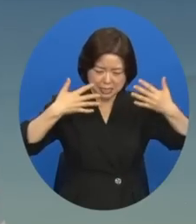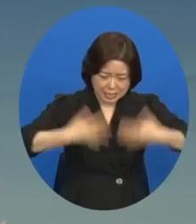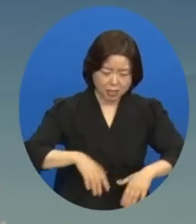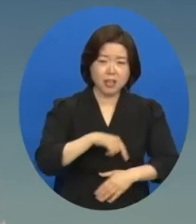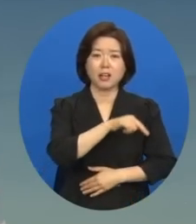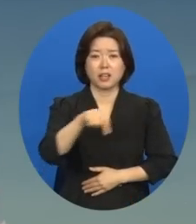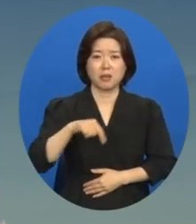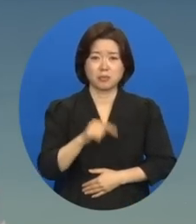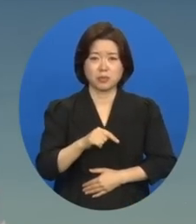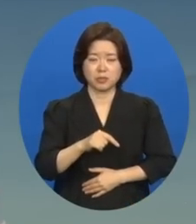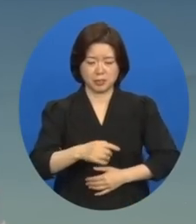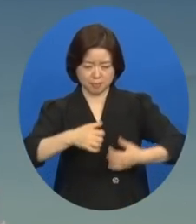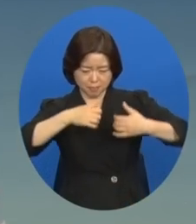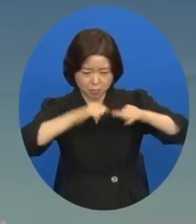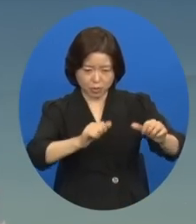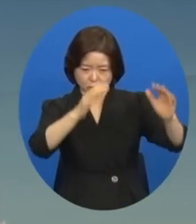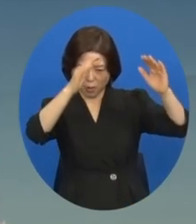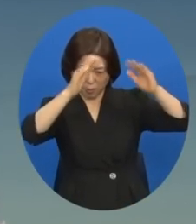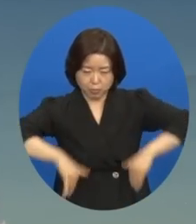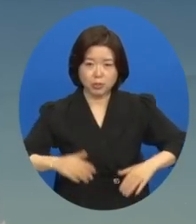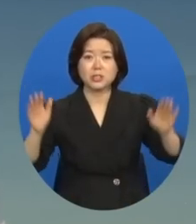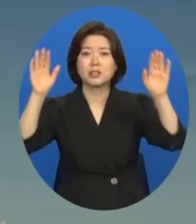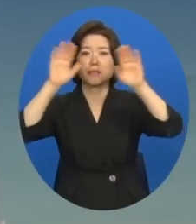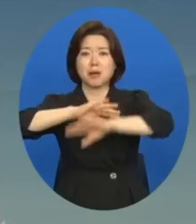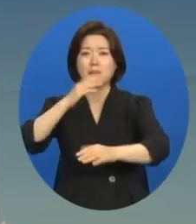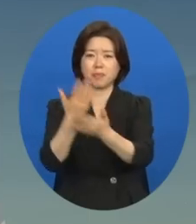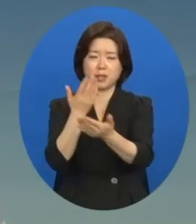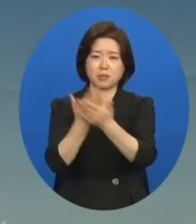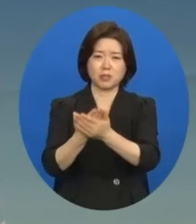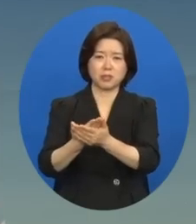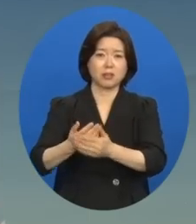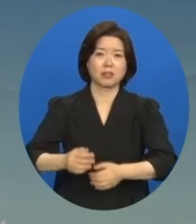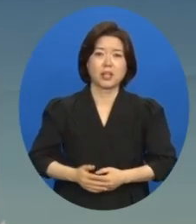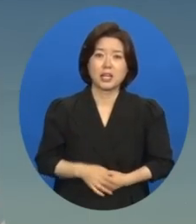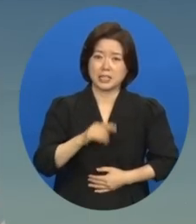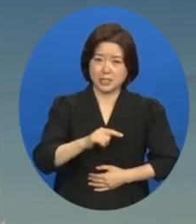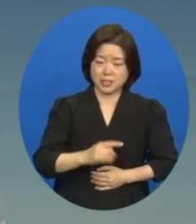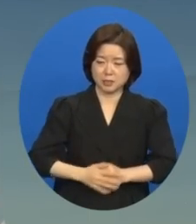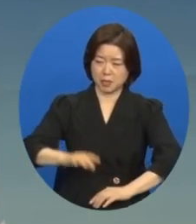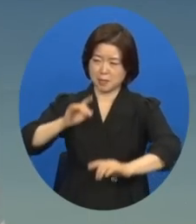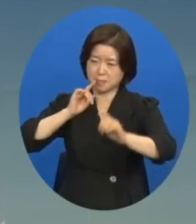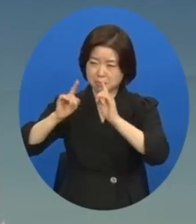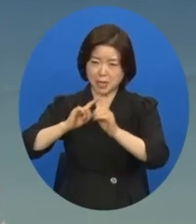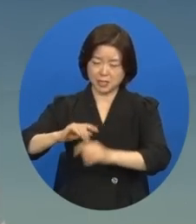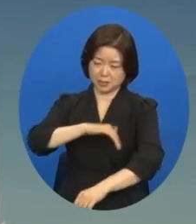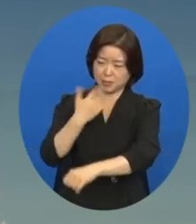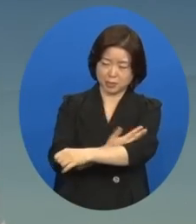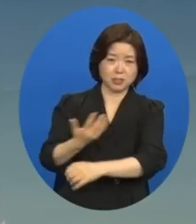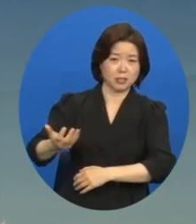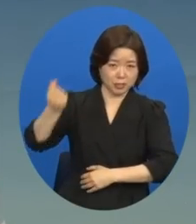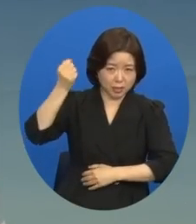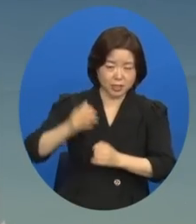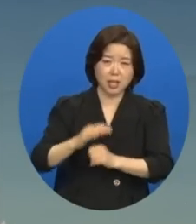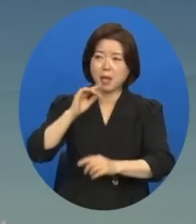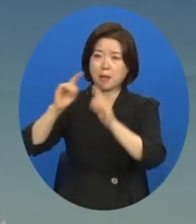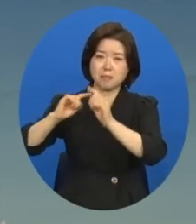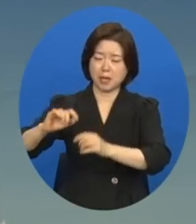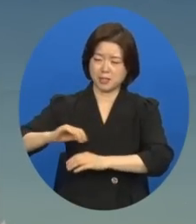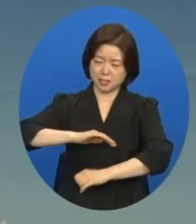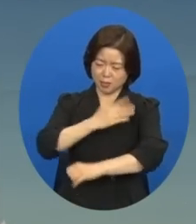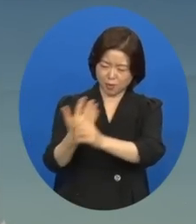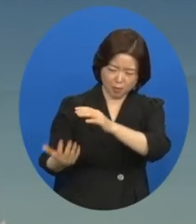연약함들이 깨어지고 무너지는 밤 되게 하여 주옵소서. 말씀의 능력이, 말씀의